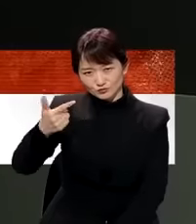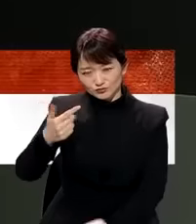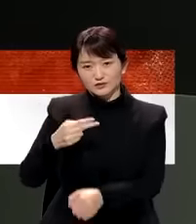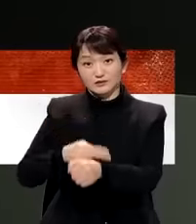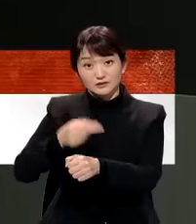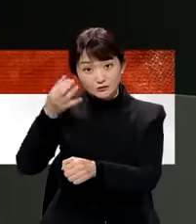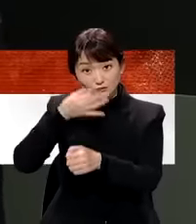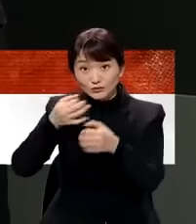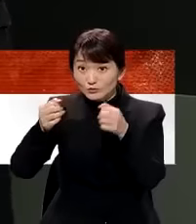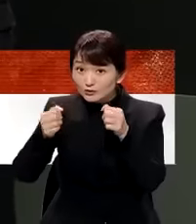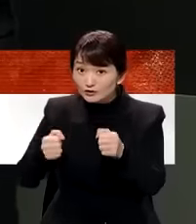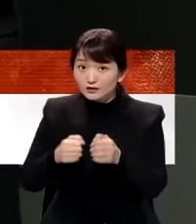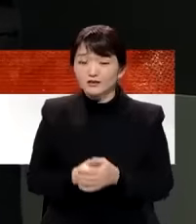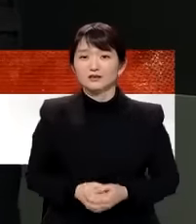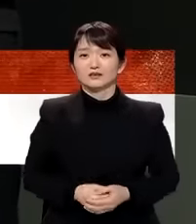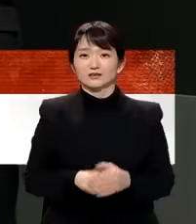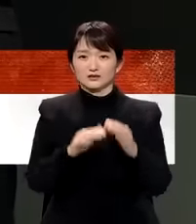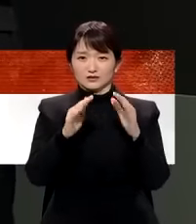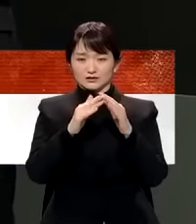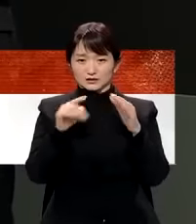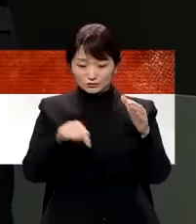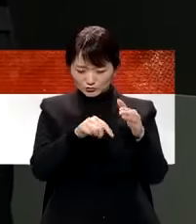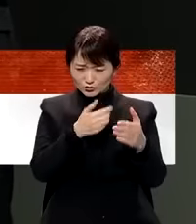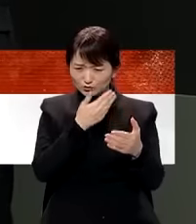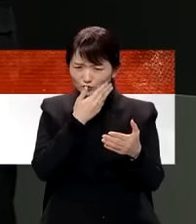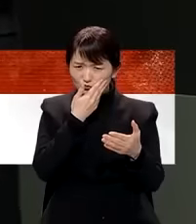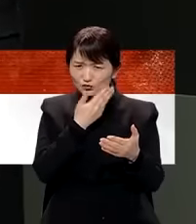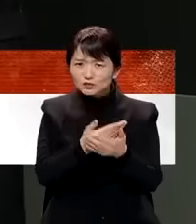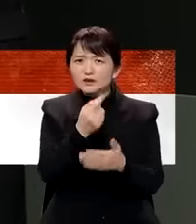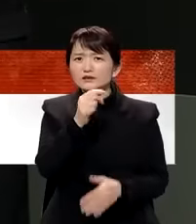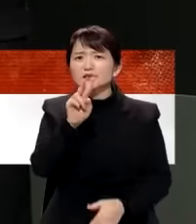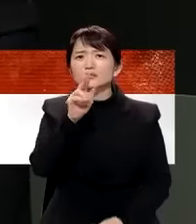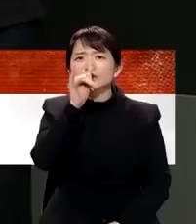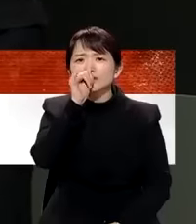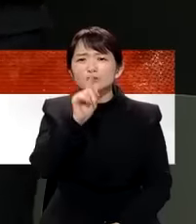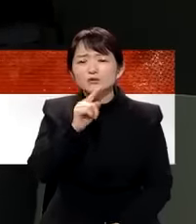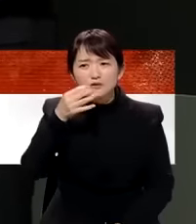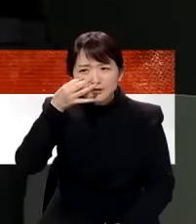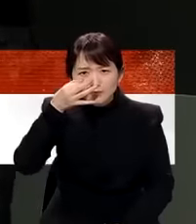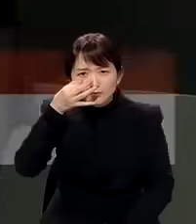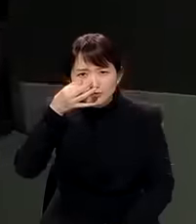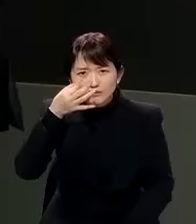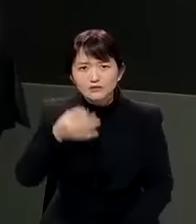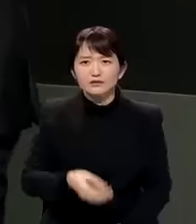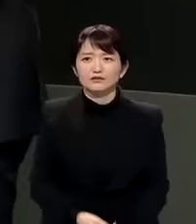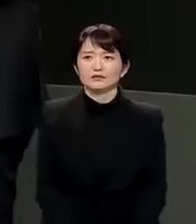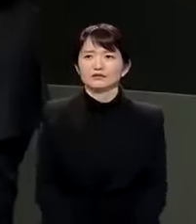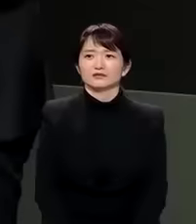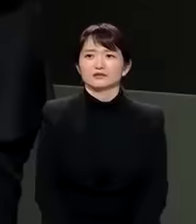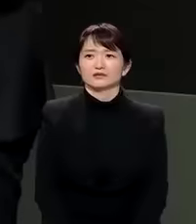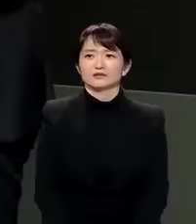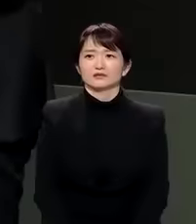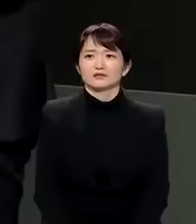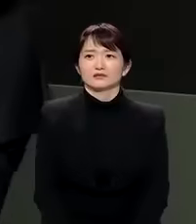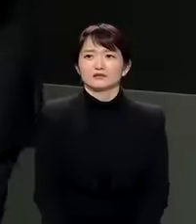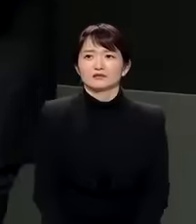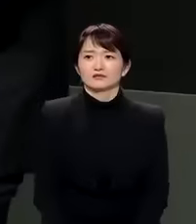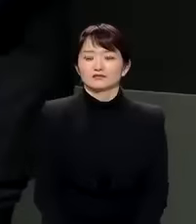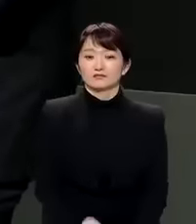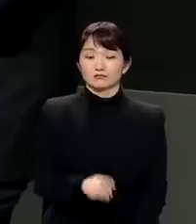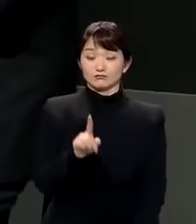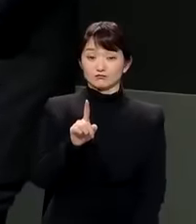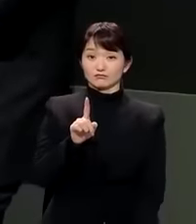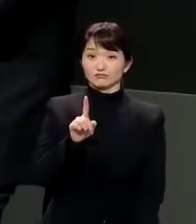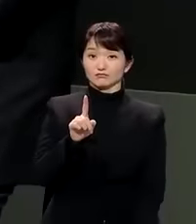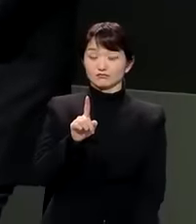계시죠 아 집에 아주 귀한 TV 있다고 연락주셨어요 어떤 길래 자 볼까요 뭐야 어 뭐야